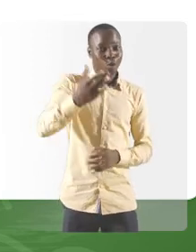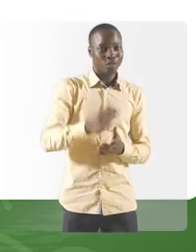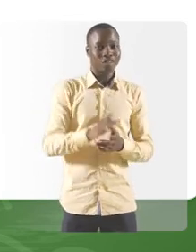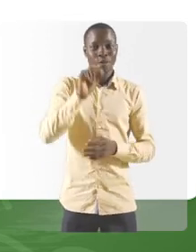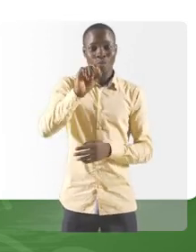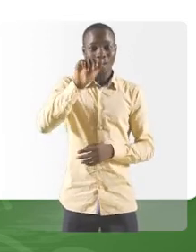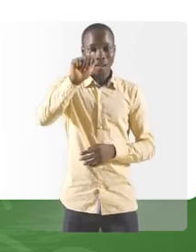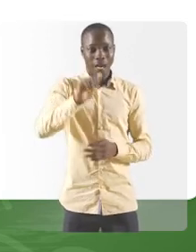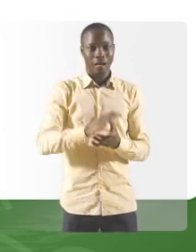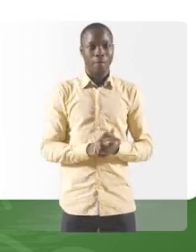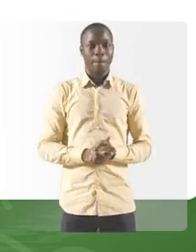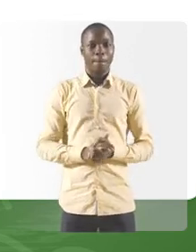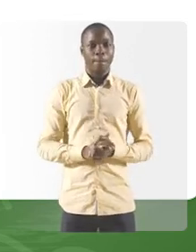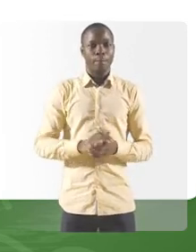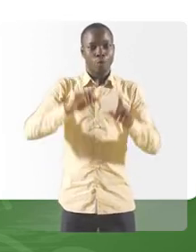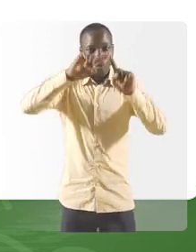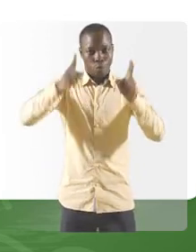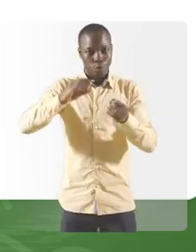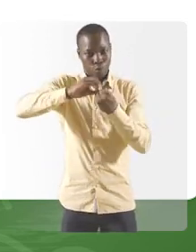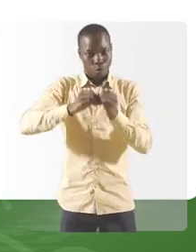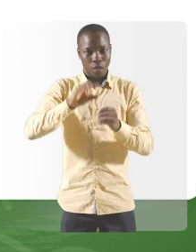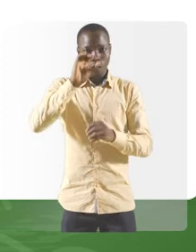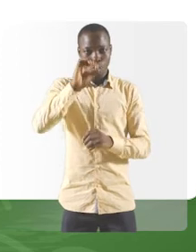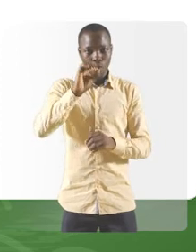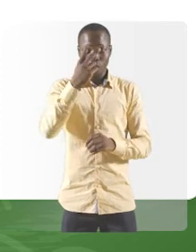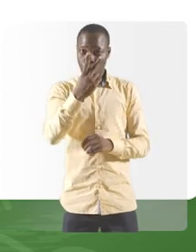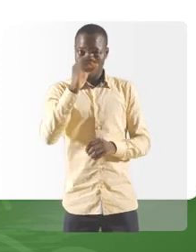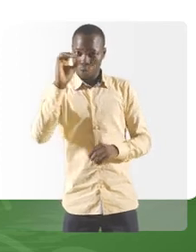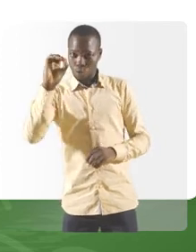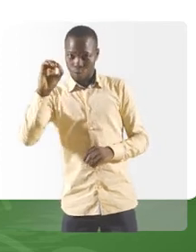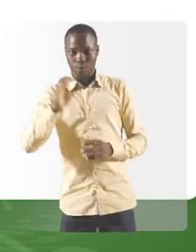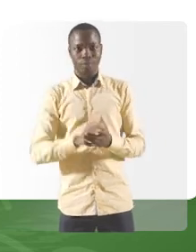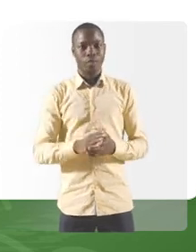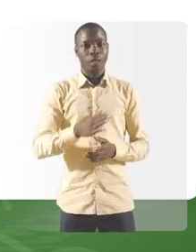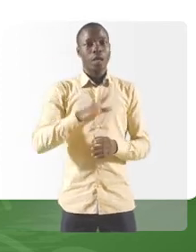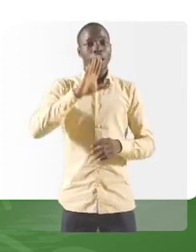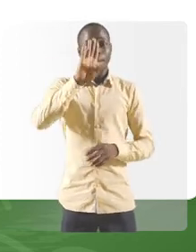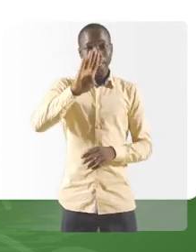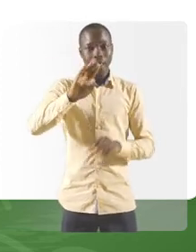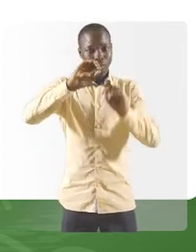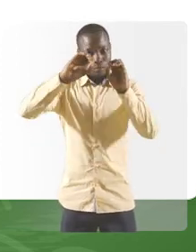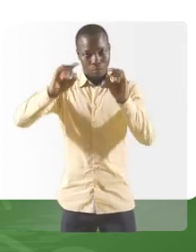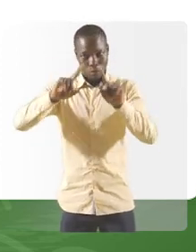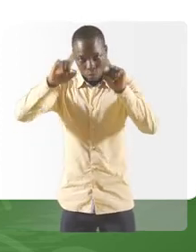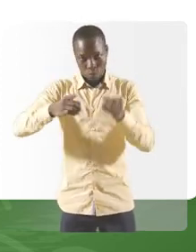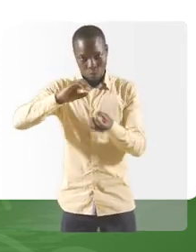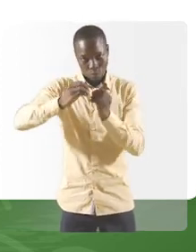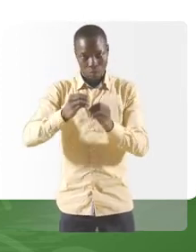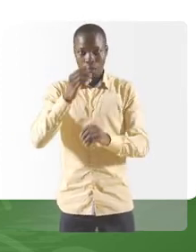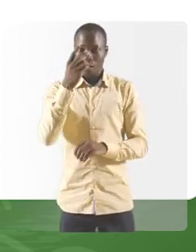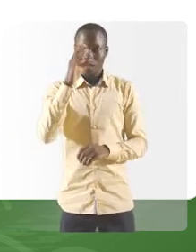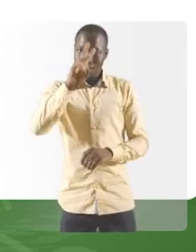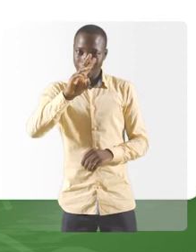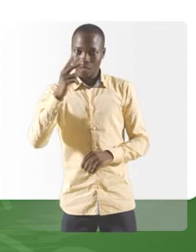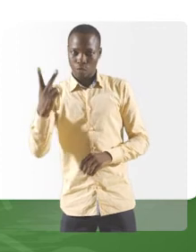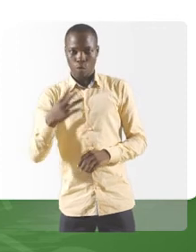A de coordonnées 2, 0, B de coordonnées 6, 2 et C